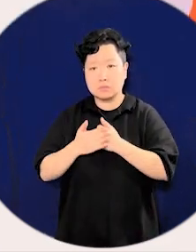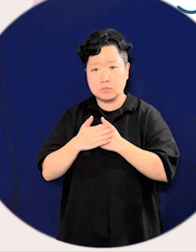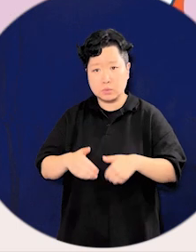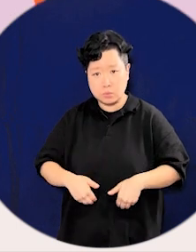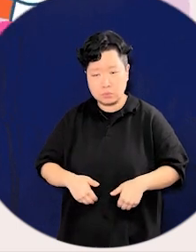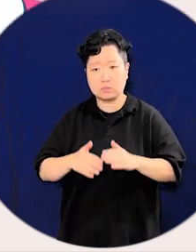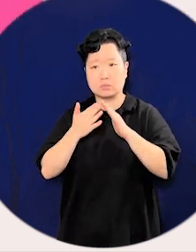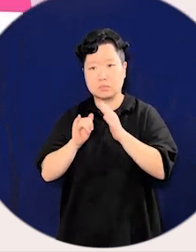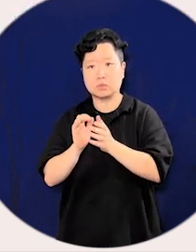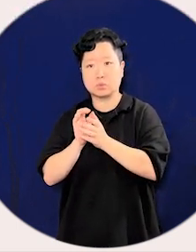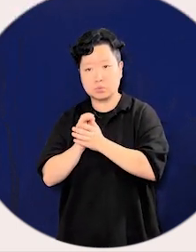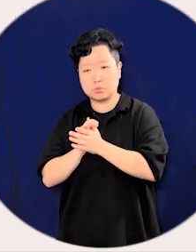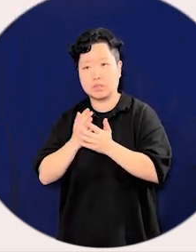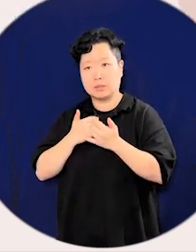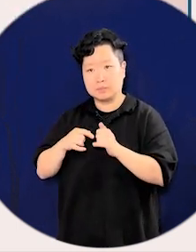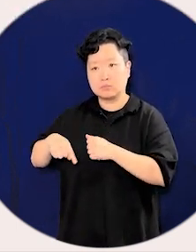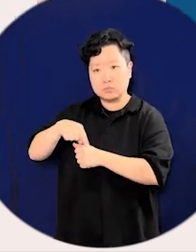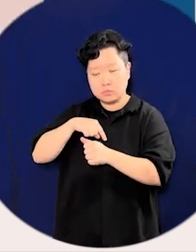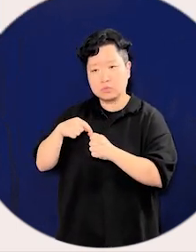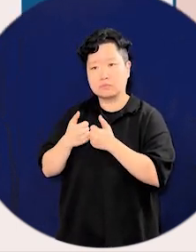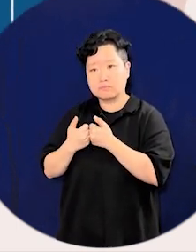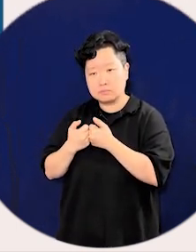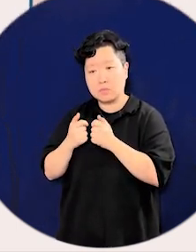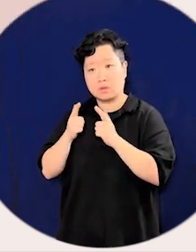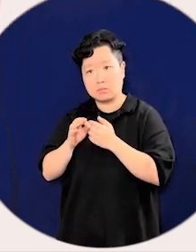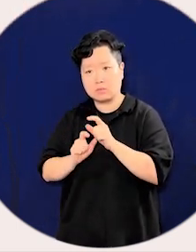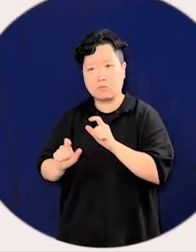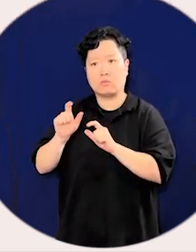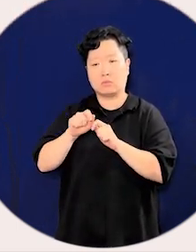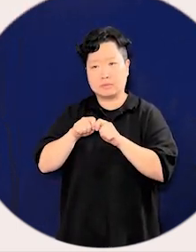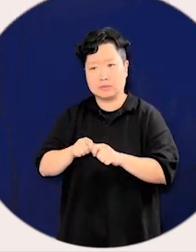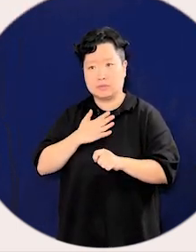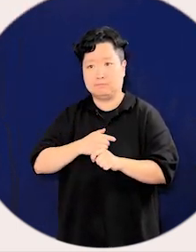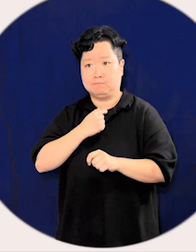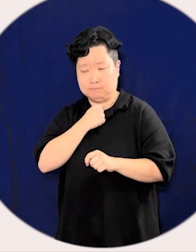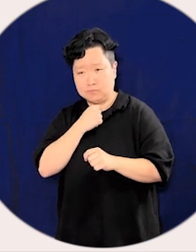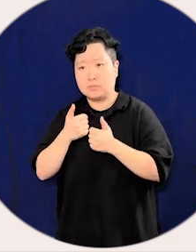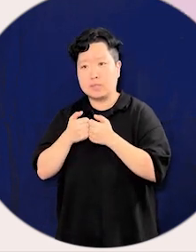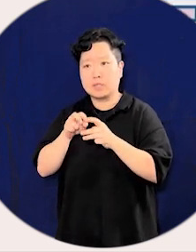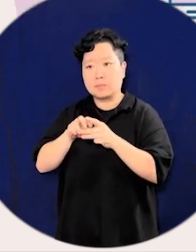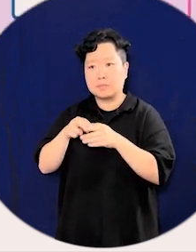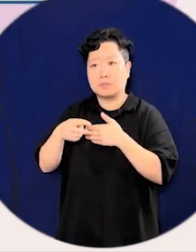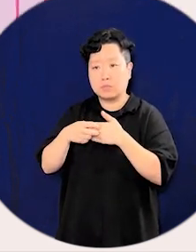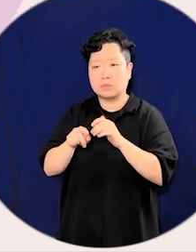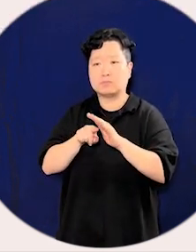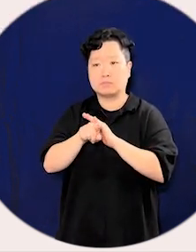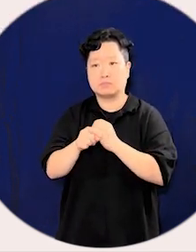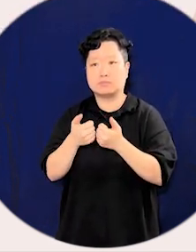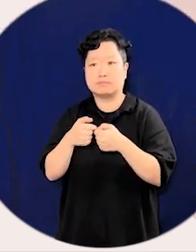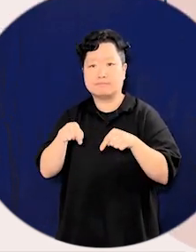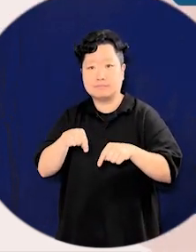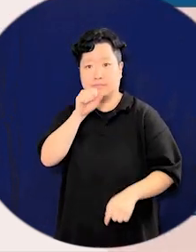과정에서 여러분을 지지할 수 있는 파트너, 친구, 가족 등 지인과 상의하거나 지원기관이나